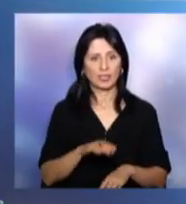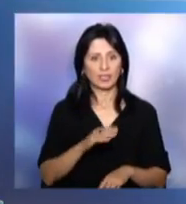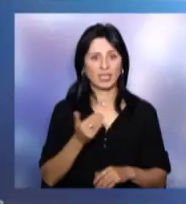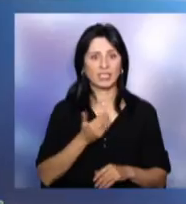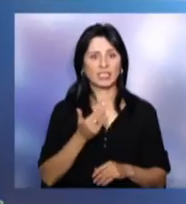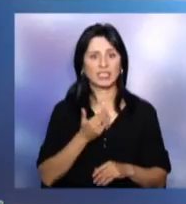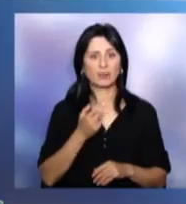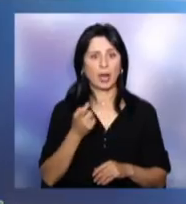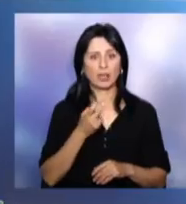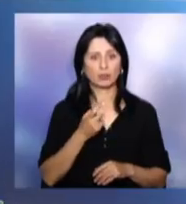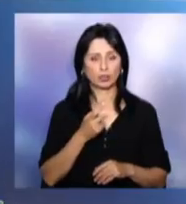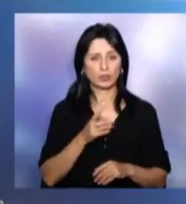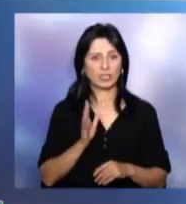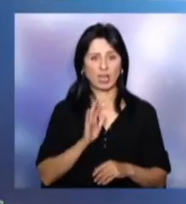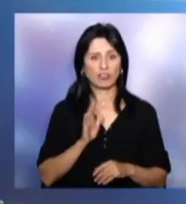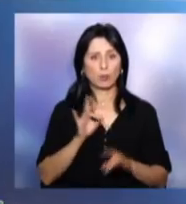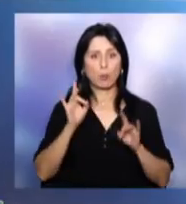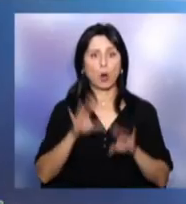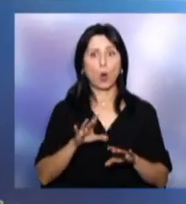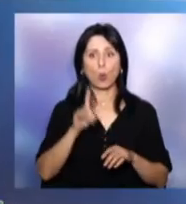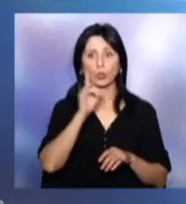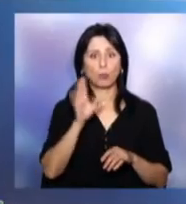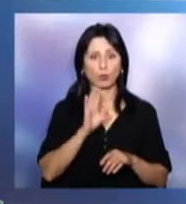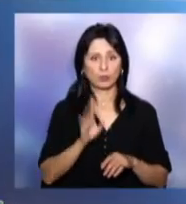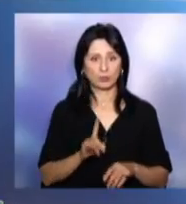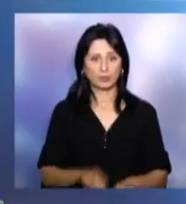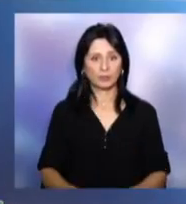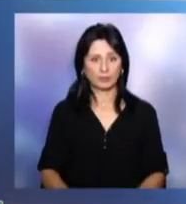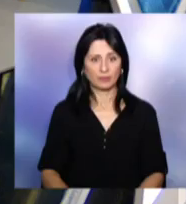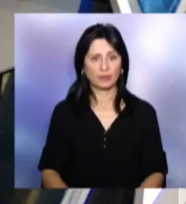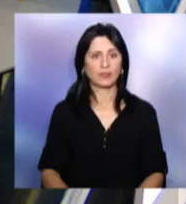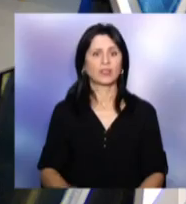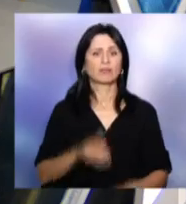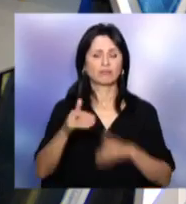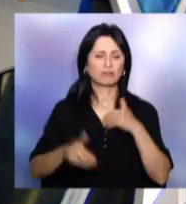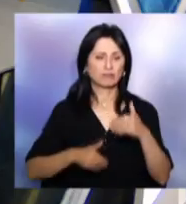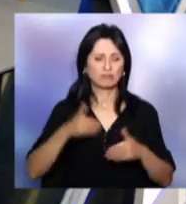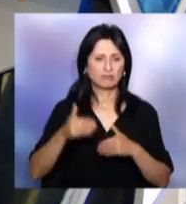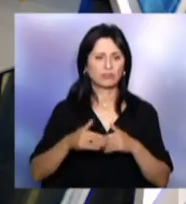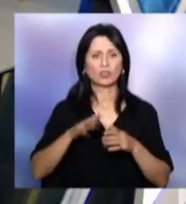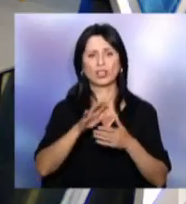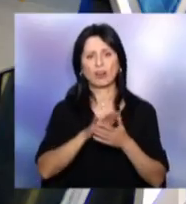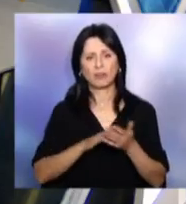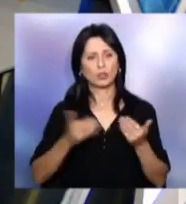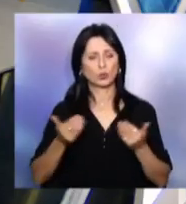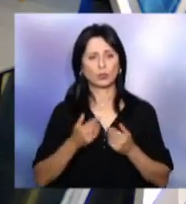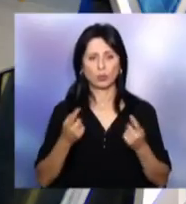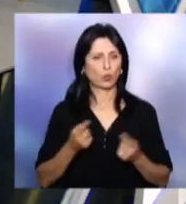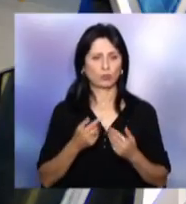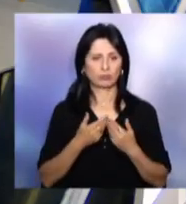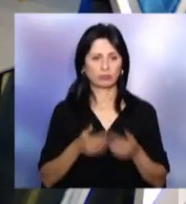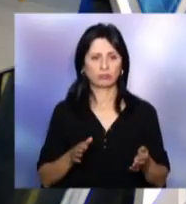ხარისხი შეინარჩუნოს, არ ქონდეს მოულოდნელი უსიამოვნებები. ზღვაში იცურავს, ჩვეულებრივად გააგრძელოს ცხოვრება,